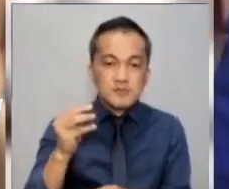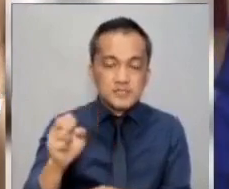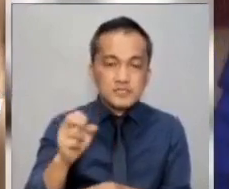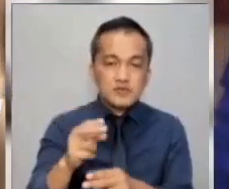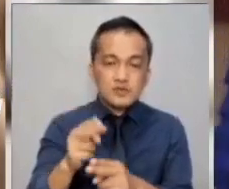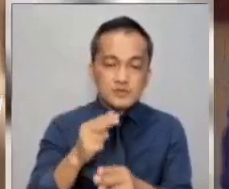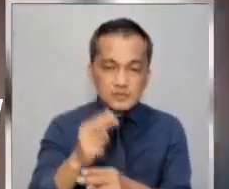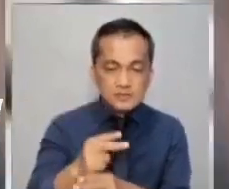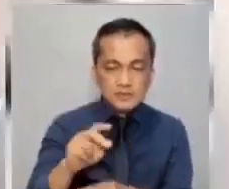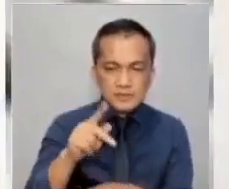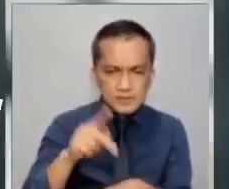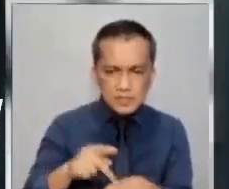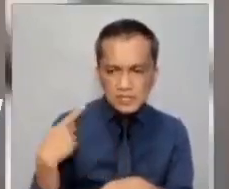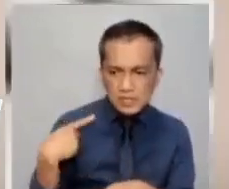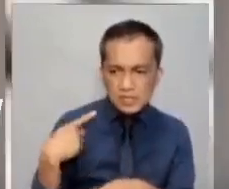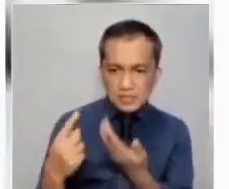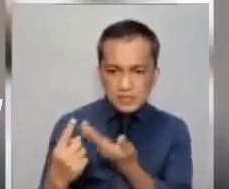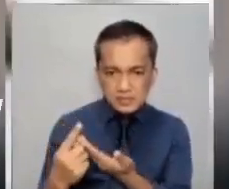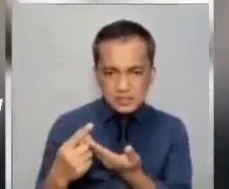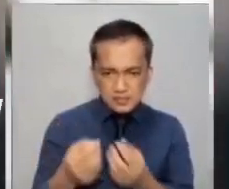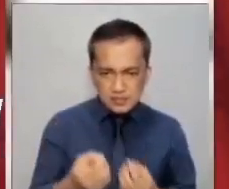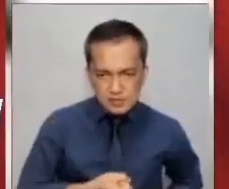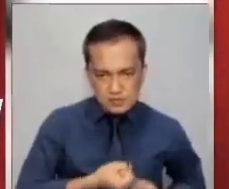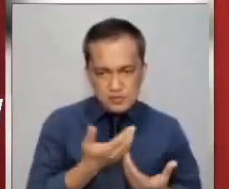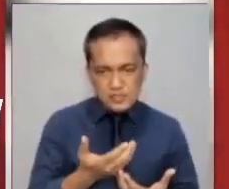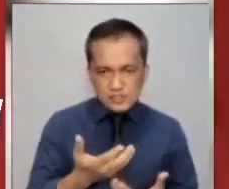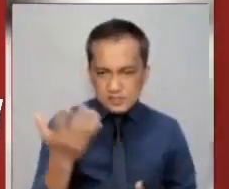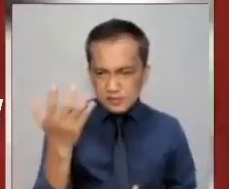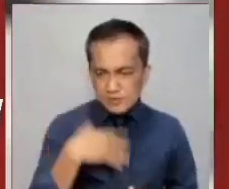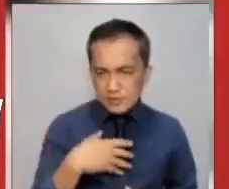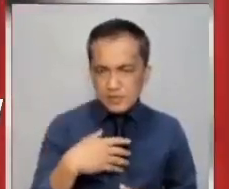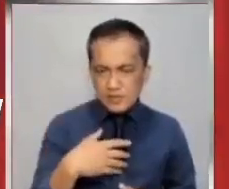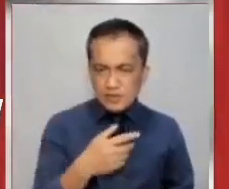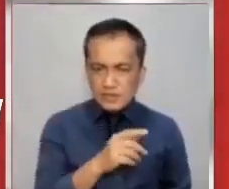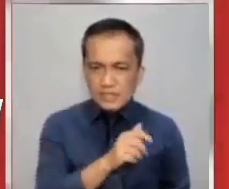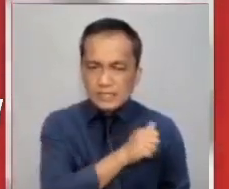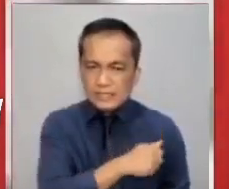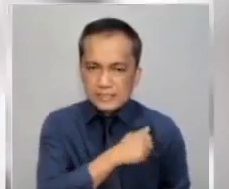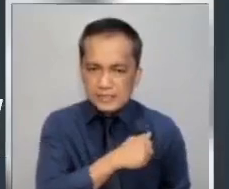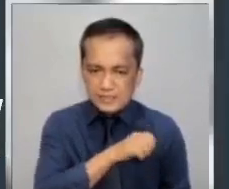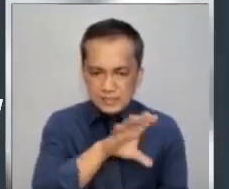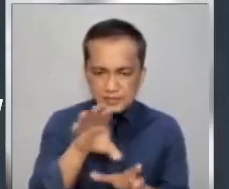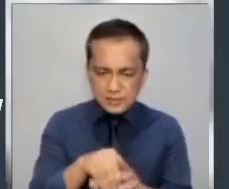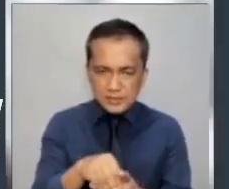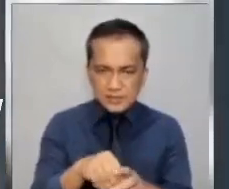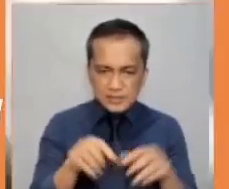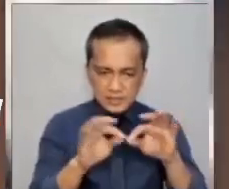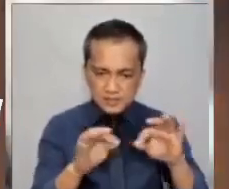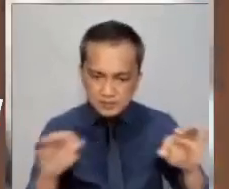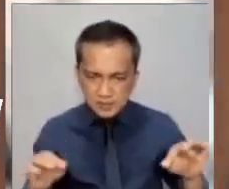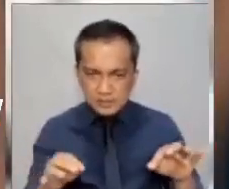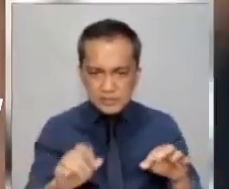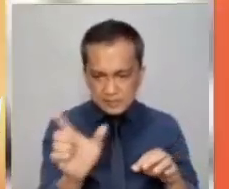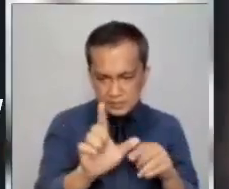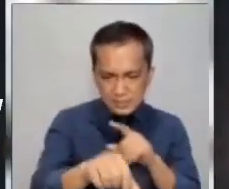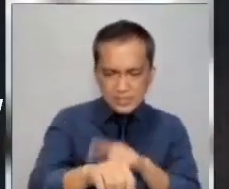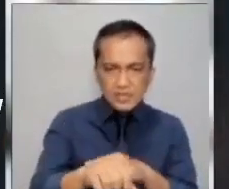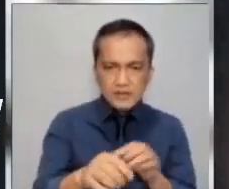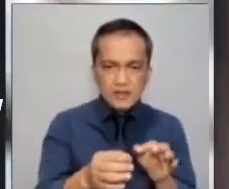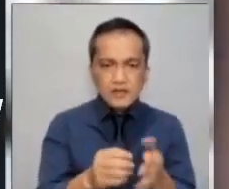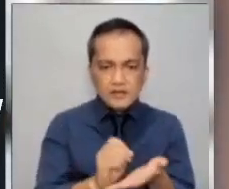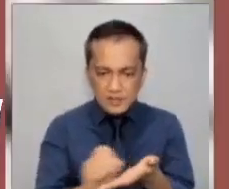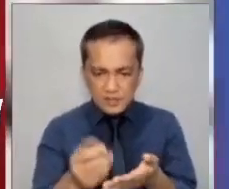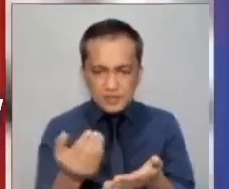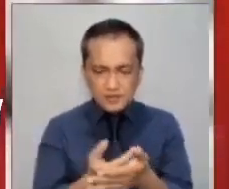ng Kapuso actress ang kanyang fierce beauty queen persona na sinamahan pa ng caption na it's time to write a new story,